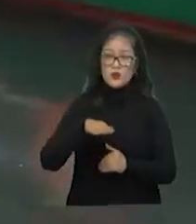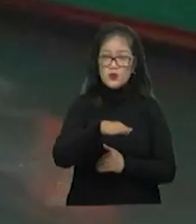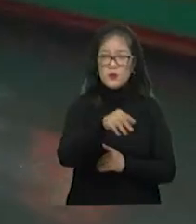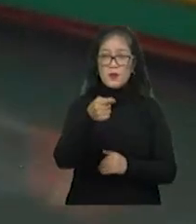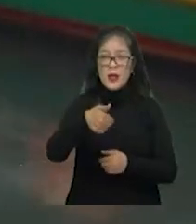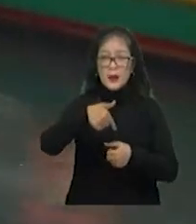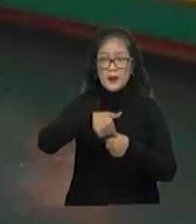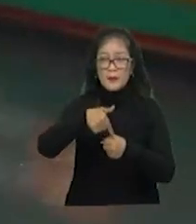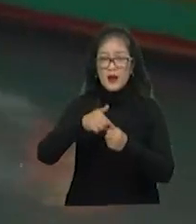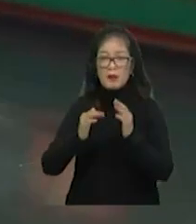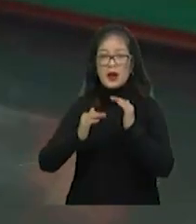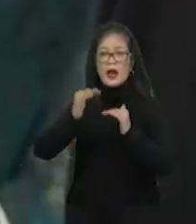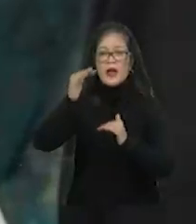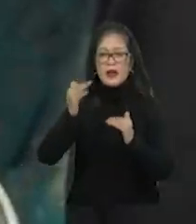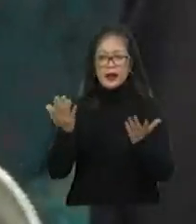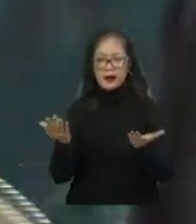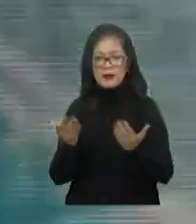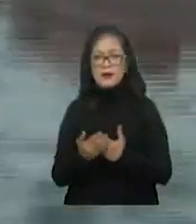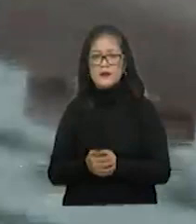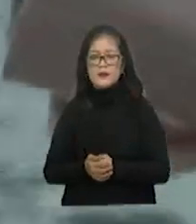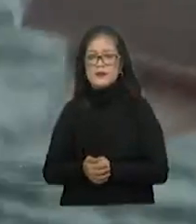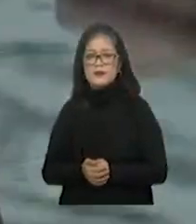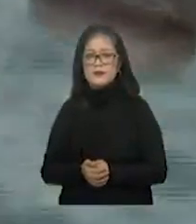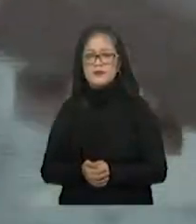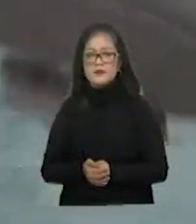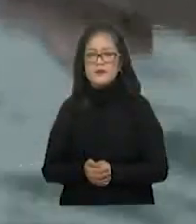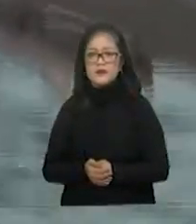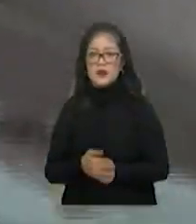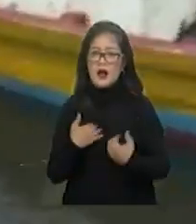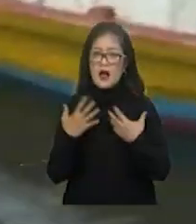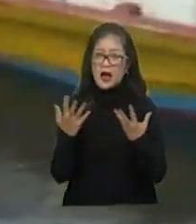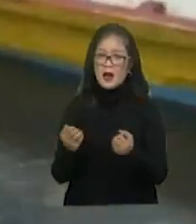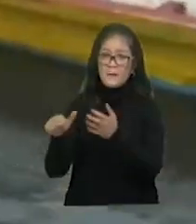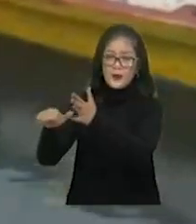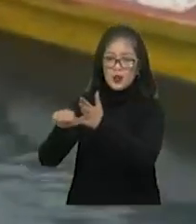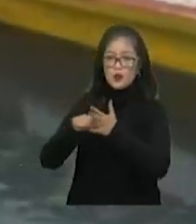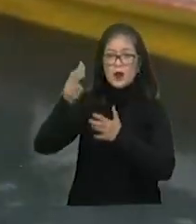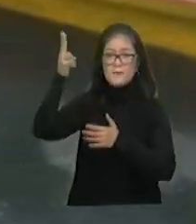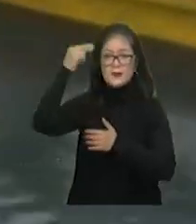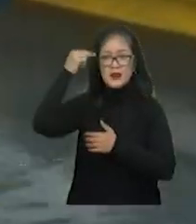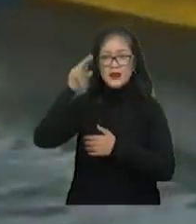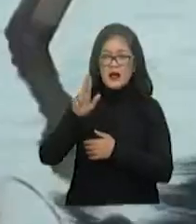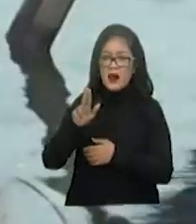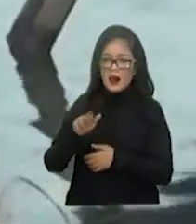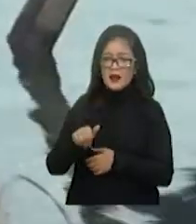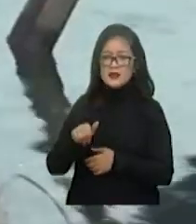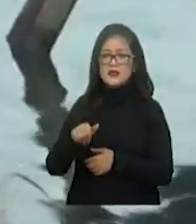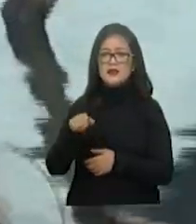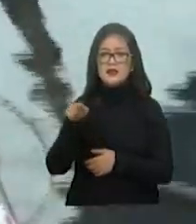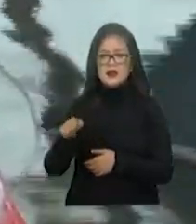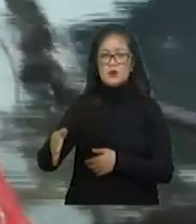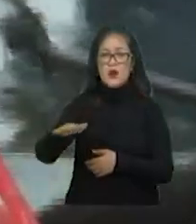pasca naiknya harga BBM. Nelayan sangat berharap bantuan dari pemerintah untuk bisa kembali melaut agar dapat memenuhi